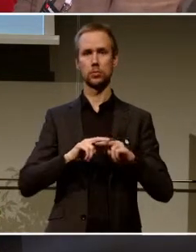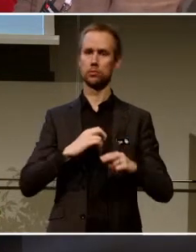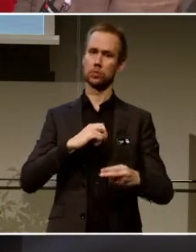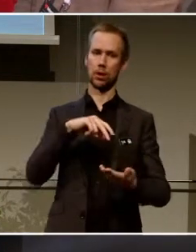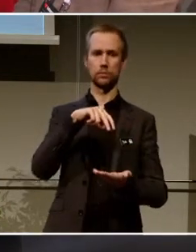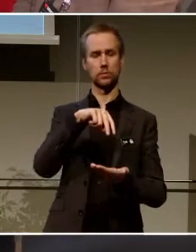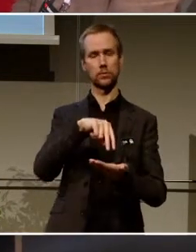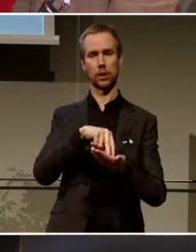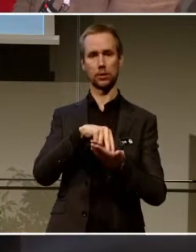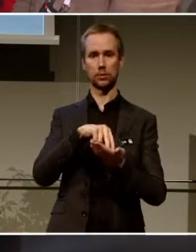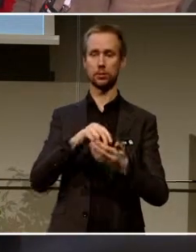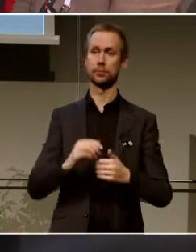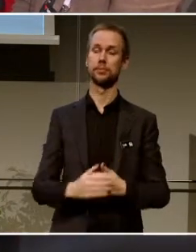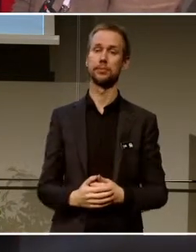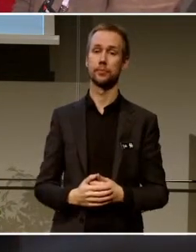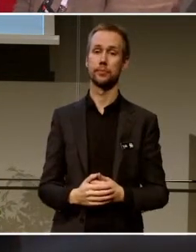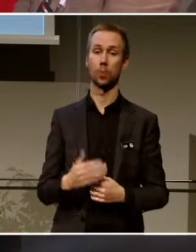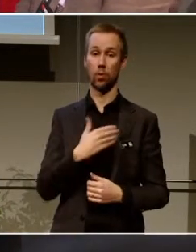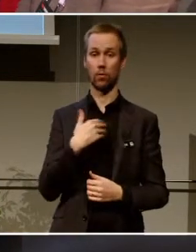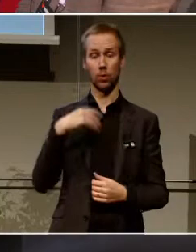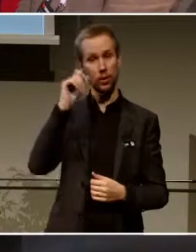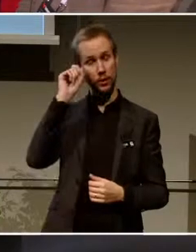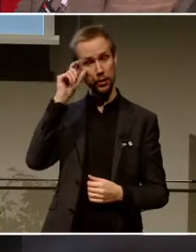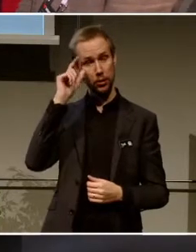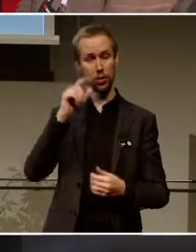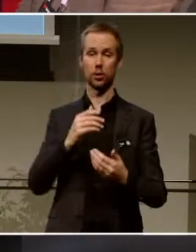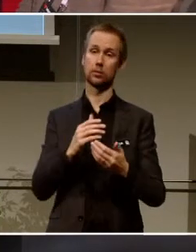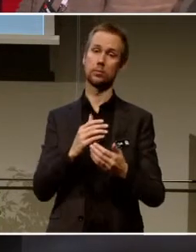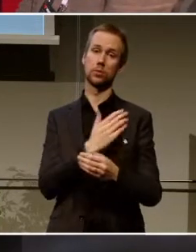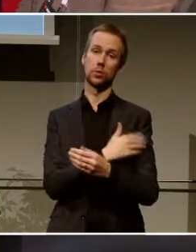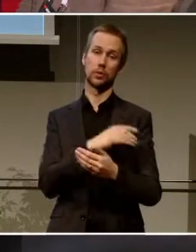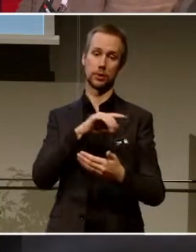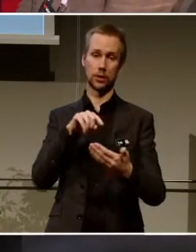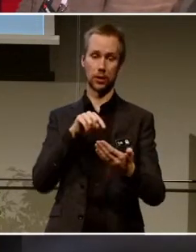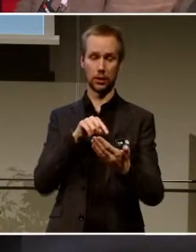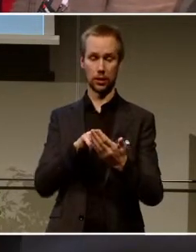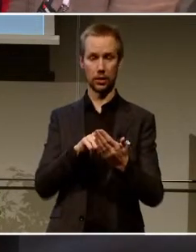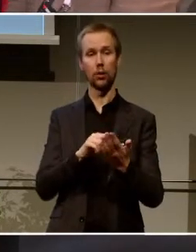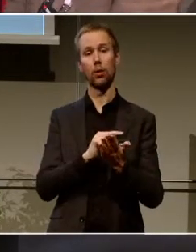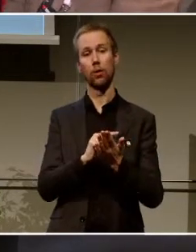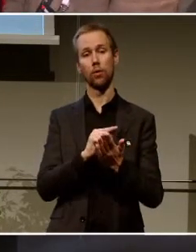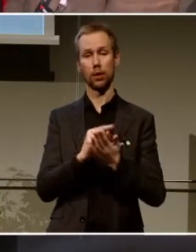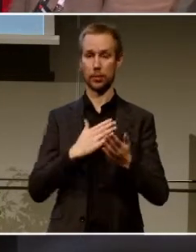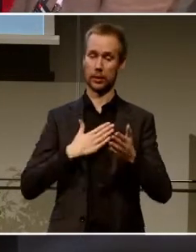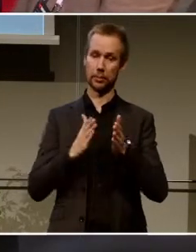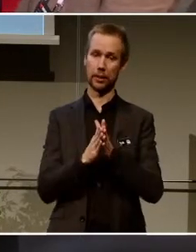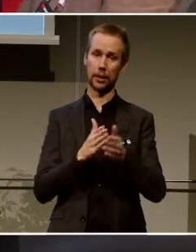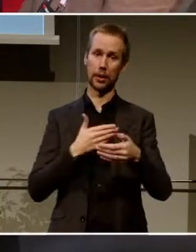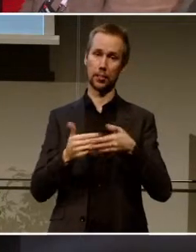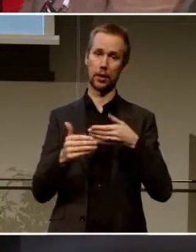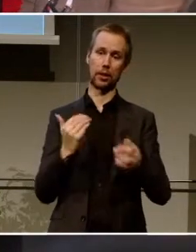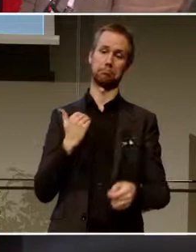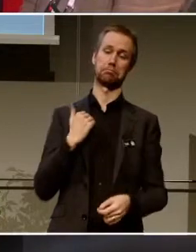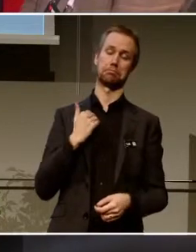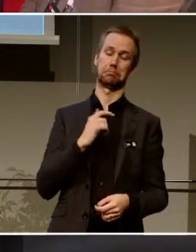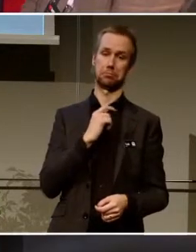självständighet. Och i våra digitala servicecenter Erum, då får vi ofta höra att, eller jag får ofta höra från mina medarbetare att ja, men